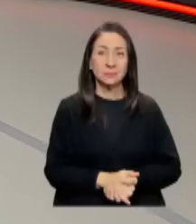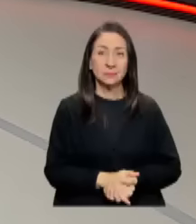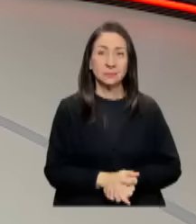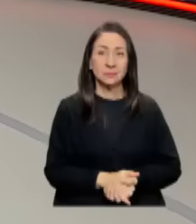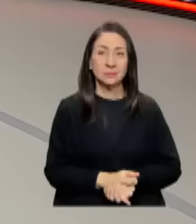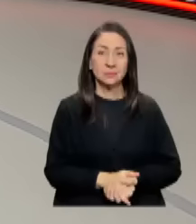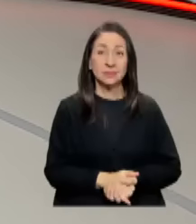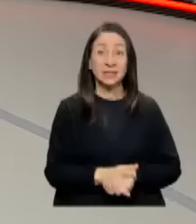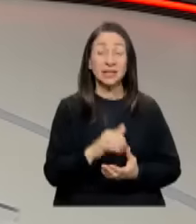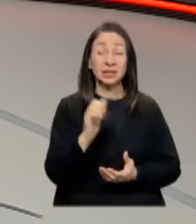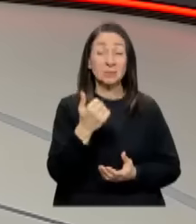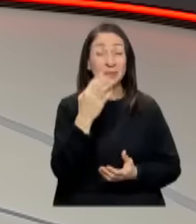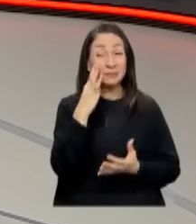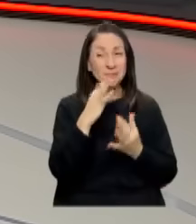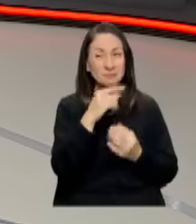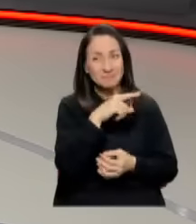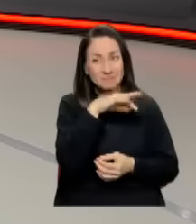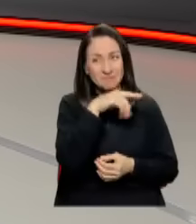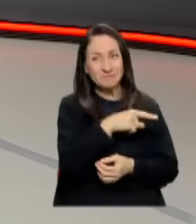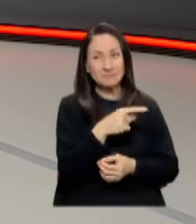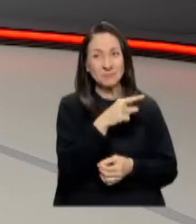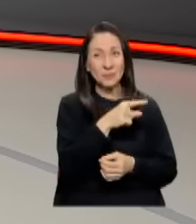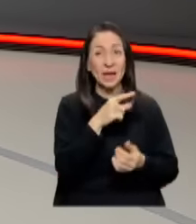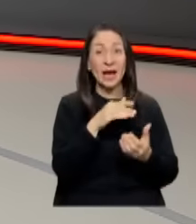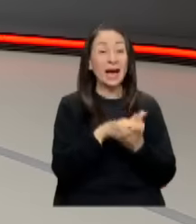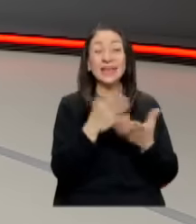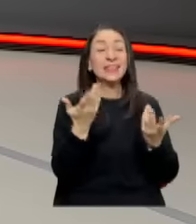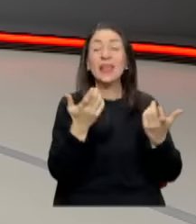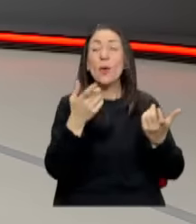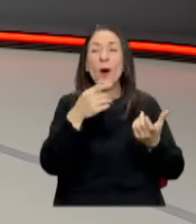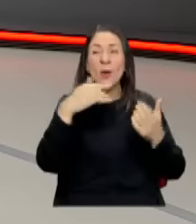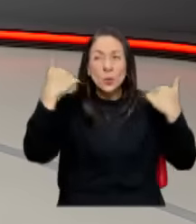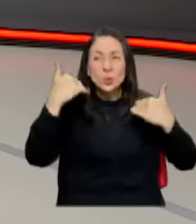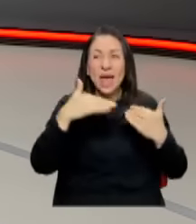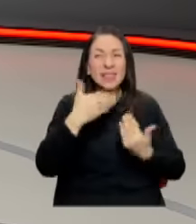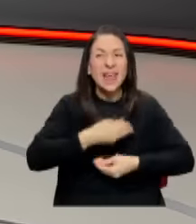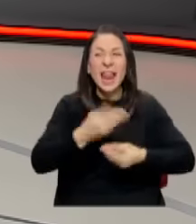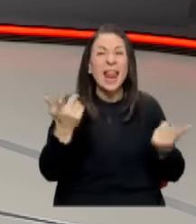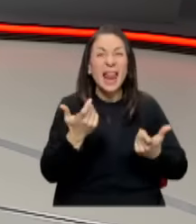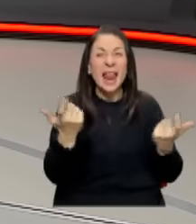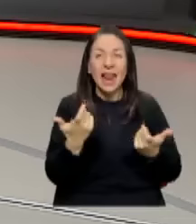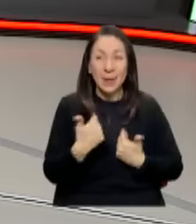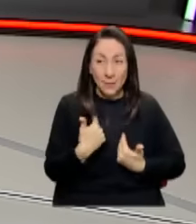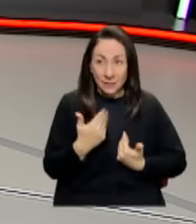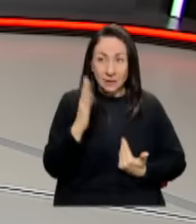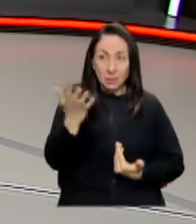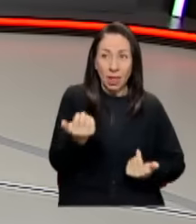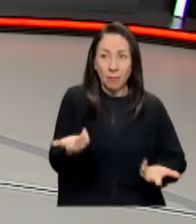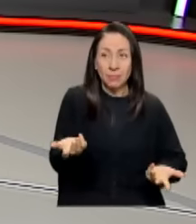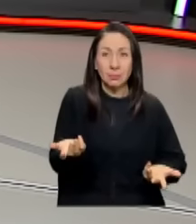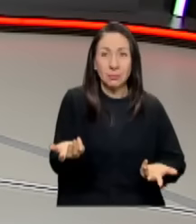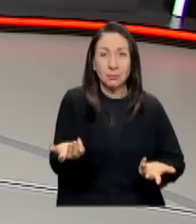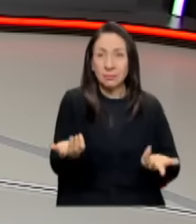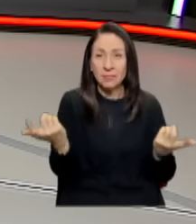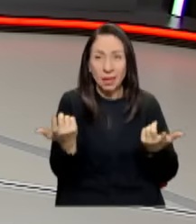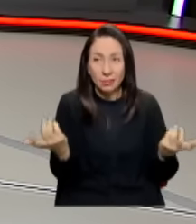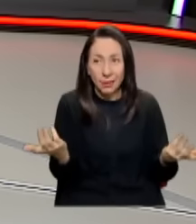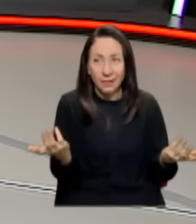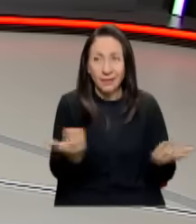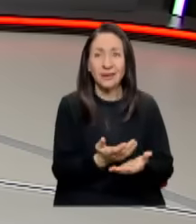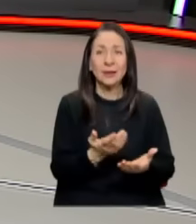Efendim, kıymetli vatandaşımız bu butlar nerede dağıtılıyor diye soruyor. Nerede dağıtılıyor bu butlar ya? Nerede